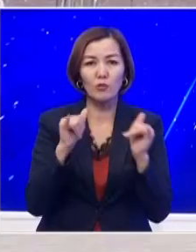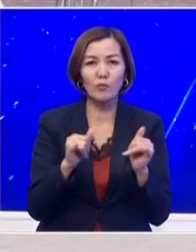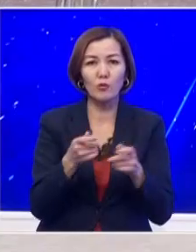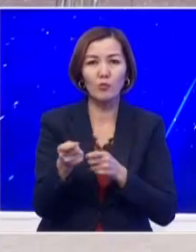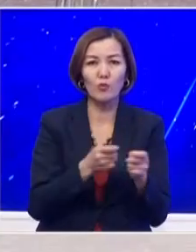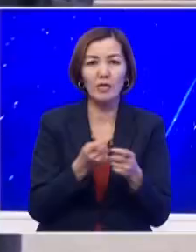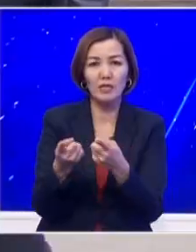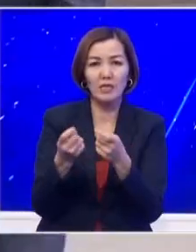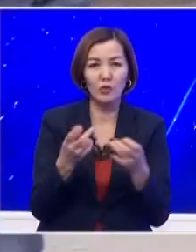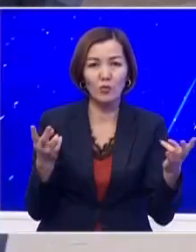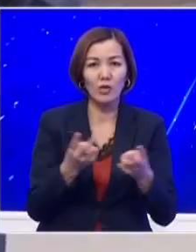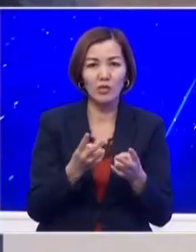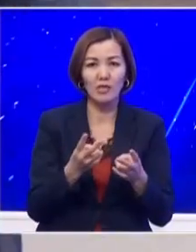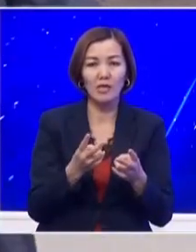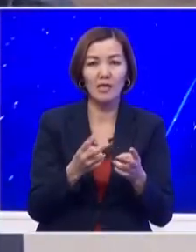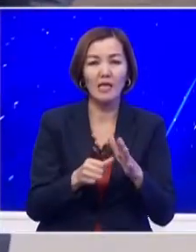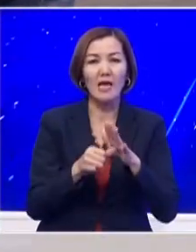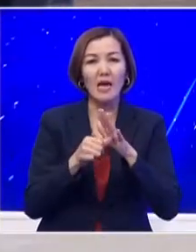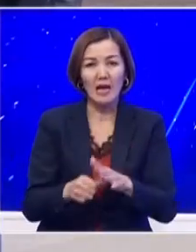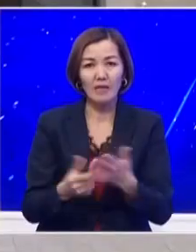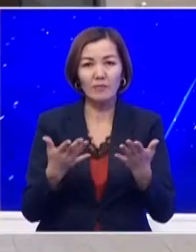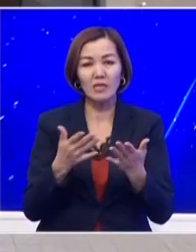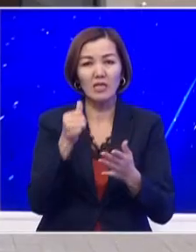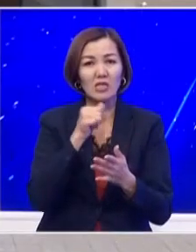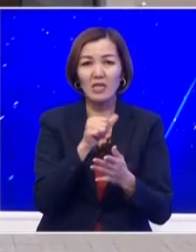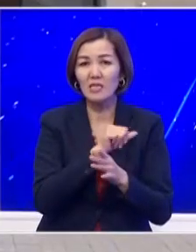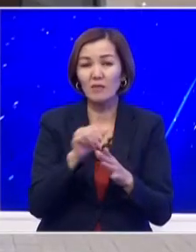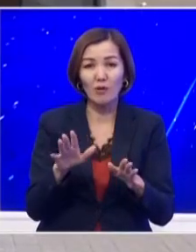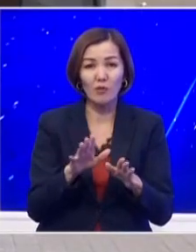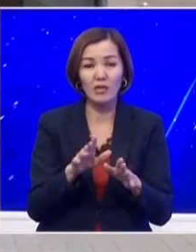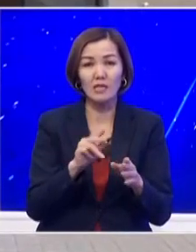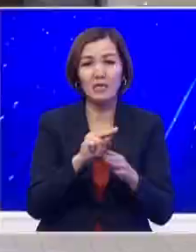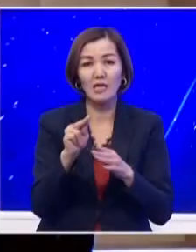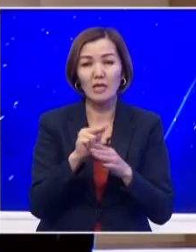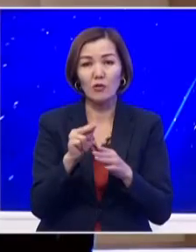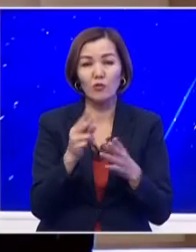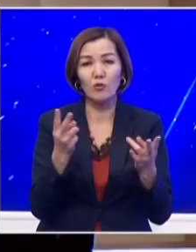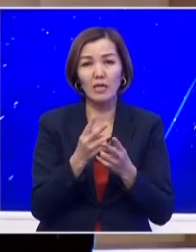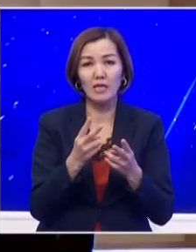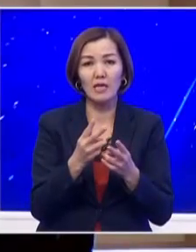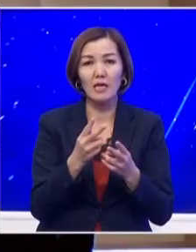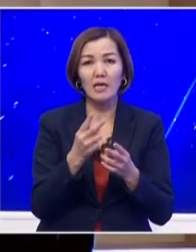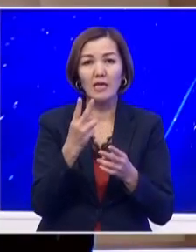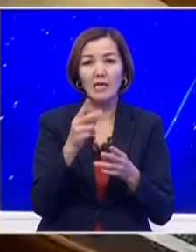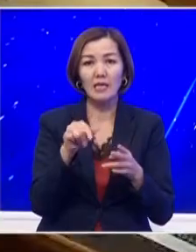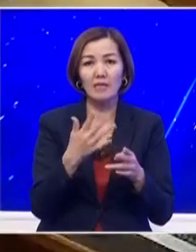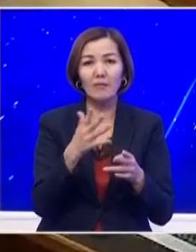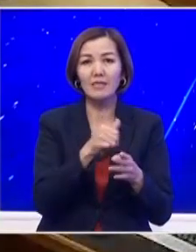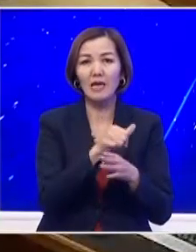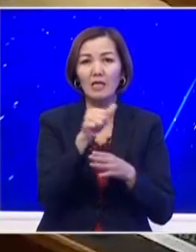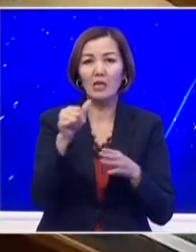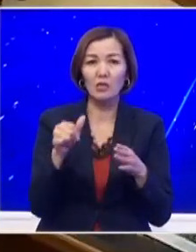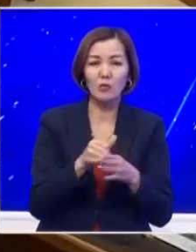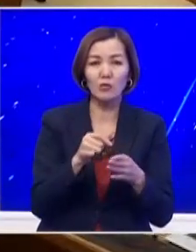жеттейді. Сондай ақ балаларды әлімжеттік көргенін жасырмауға үйрету керек екенін айтады. 2,5 сағатқа созылған төменгі